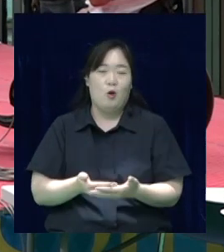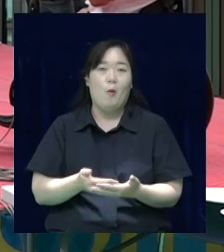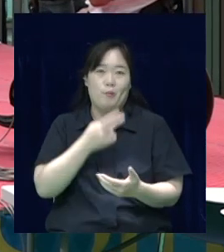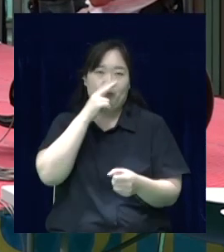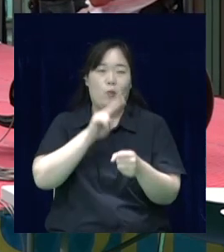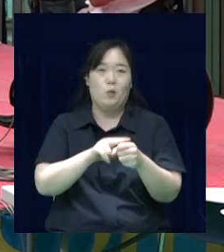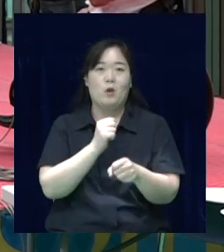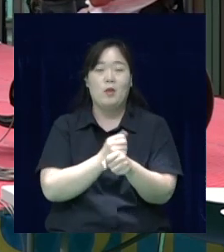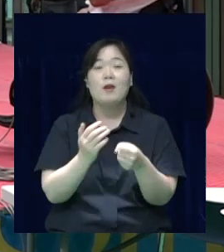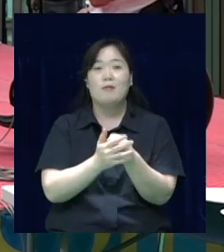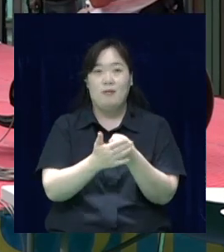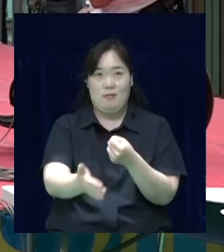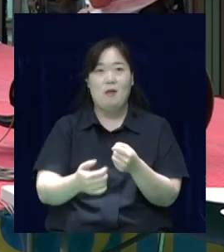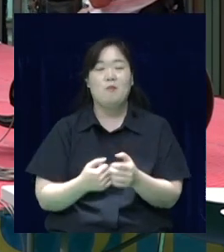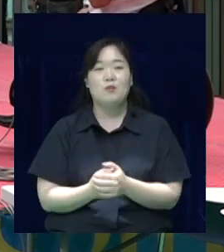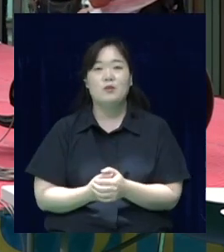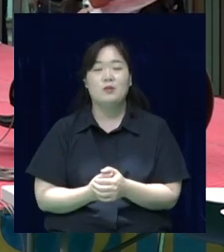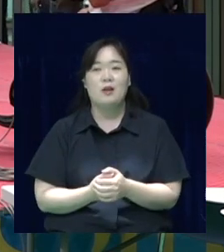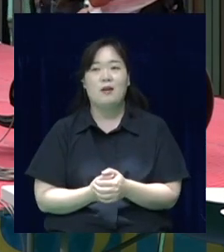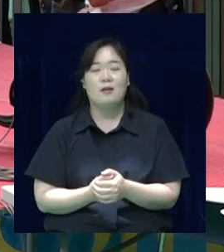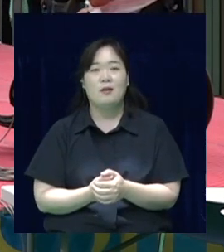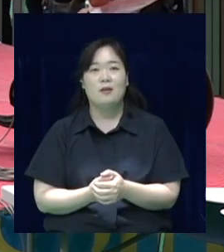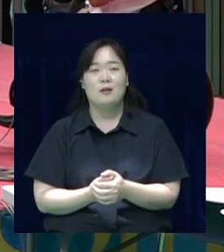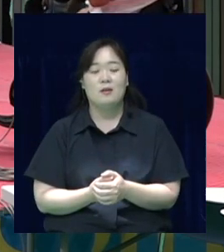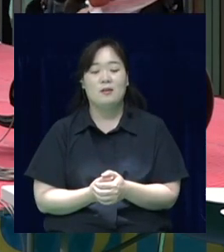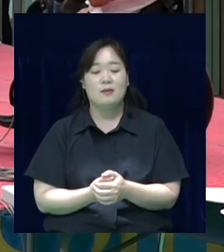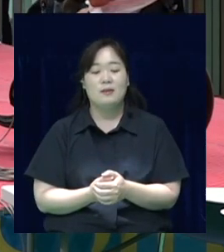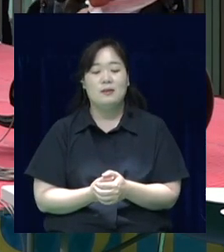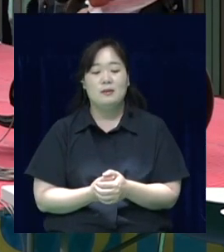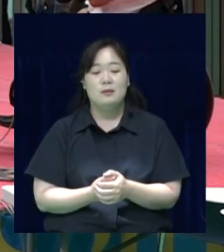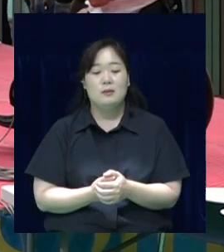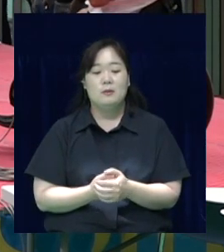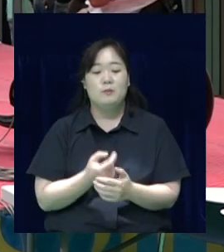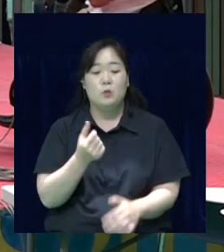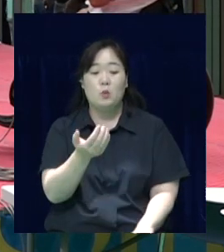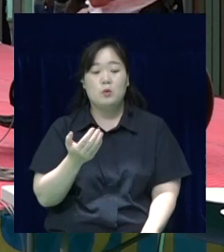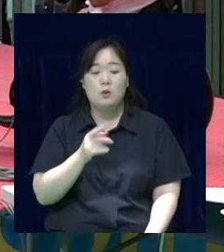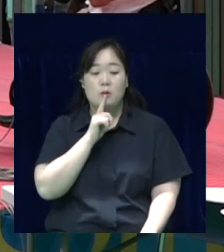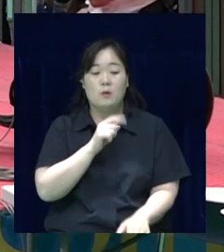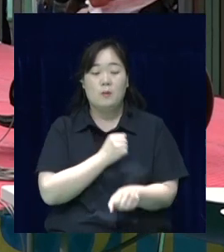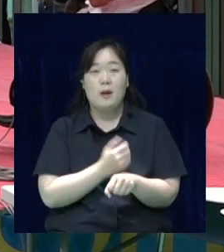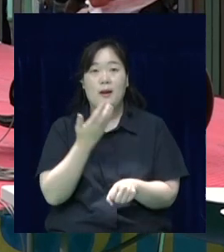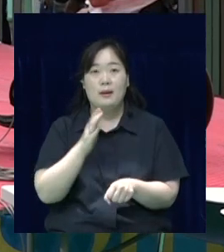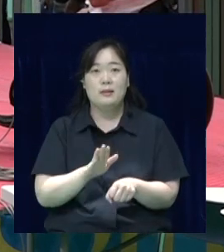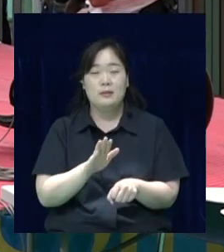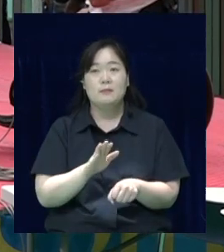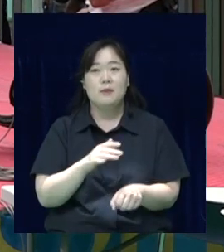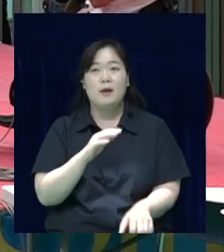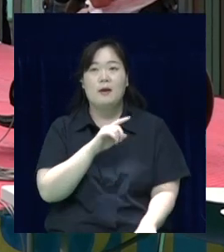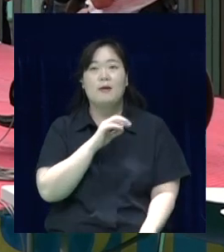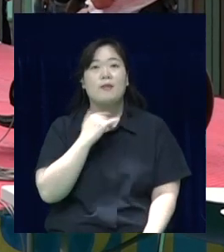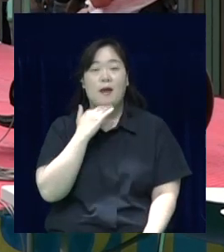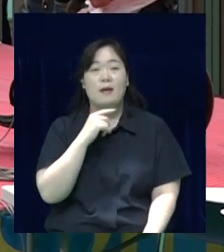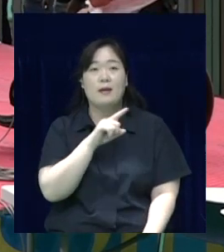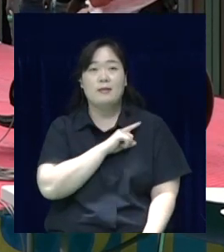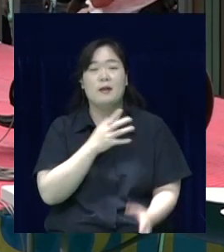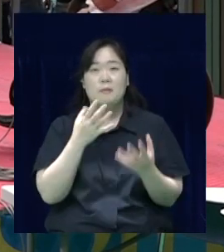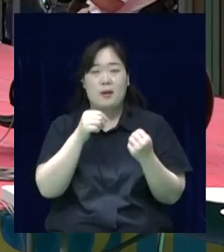이렇게 보시면 됩니다. 그렇습니다. 네. 자, 앞서서도 언급을 드렸지만 제일 연장자인 서진곤